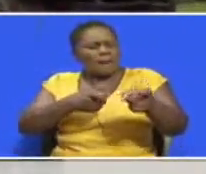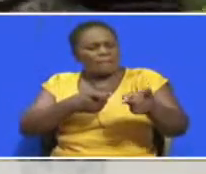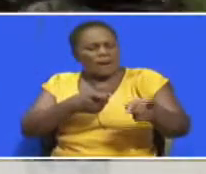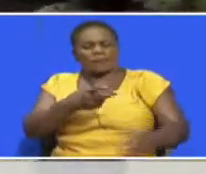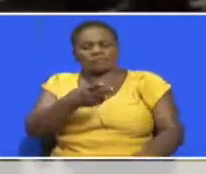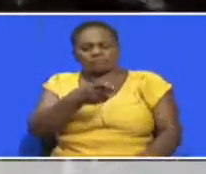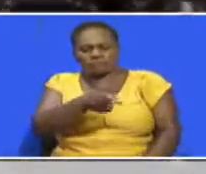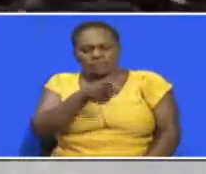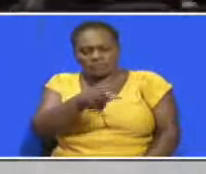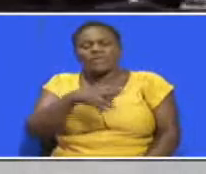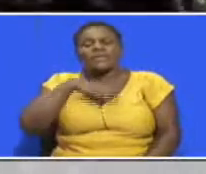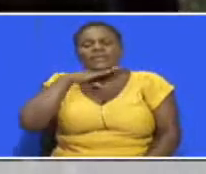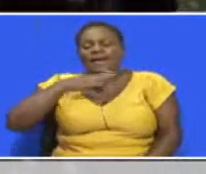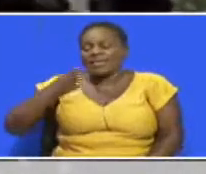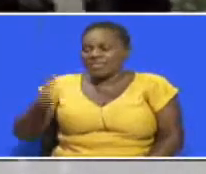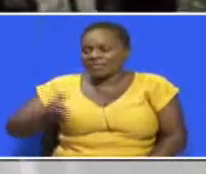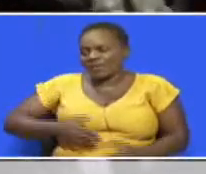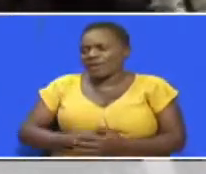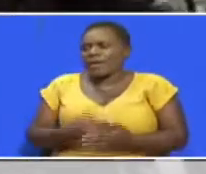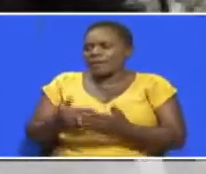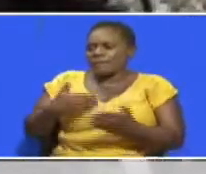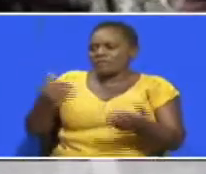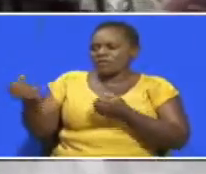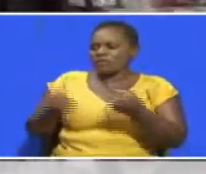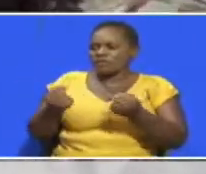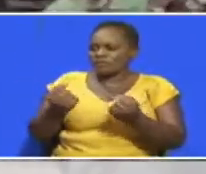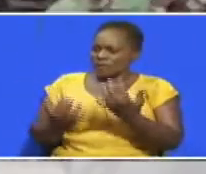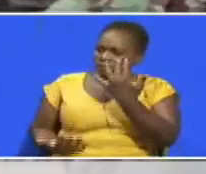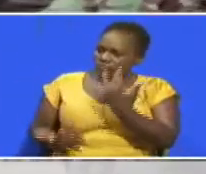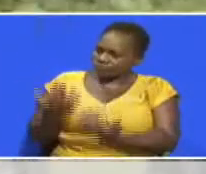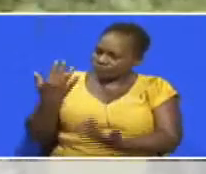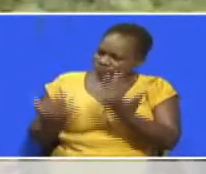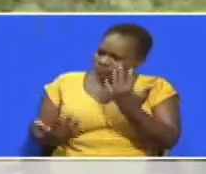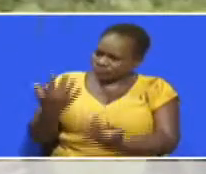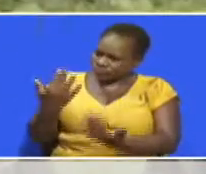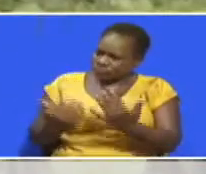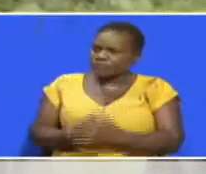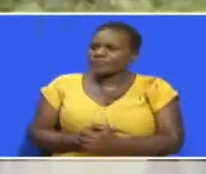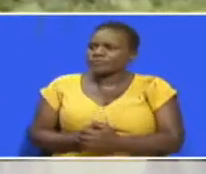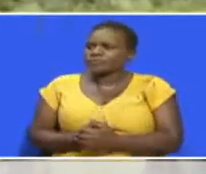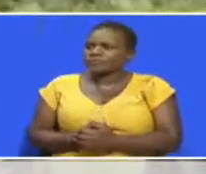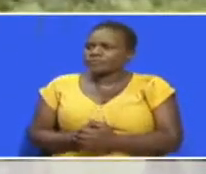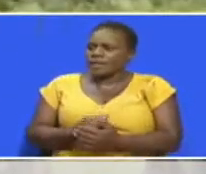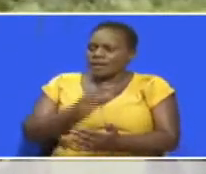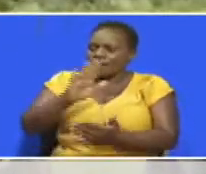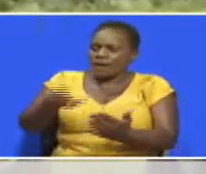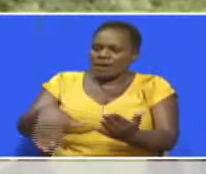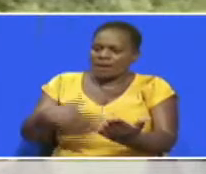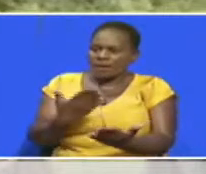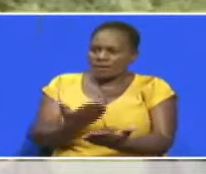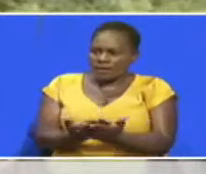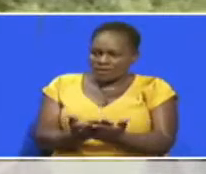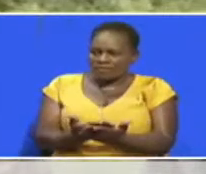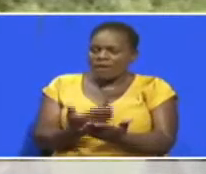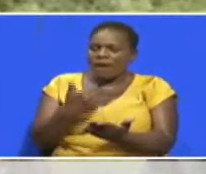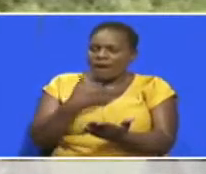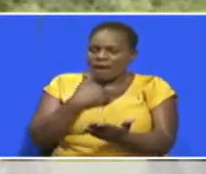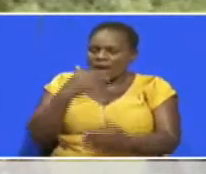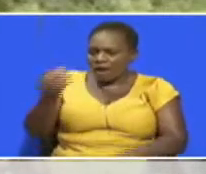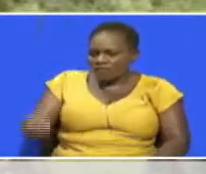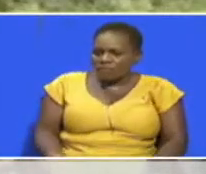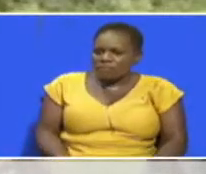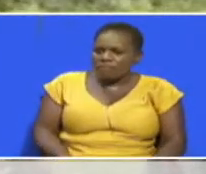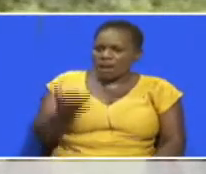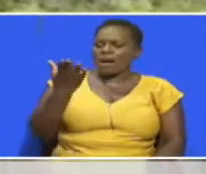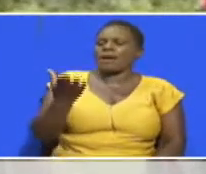na kufa papo hapo kabla ya gari kushika moto. Alafu ndio walifika hapa, kukawa na hilo shambulizi la